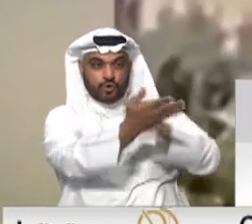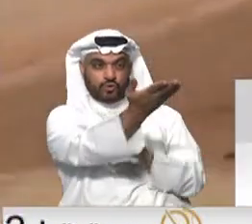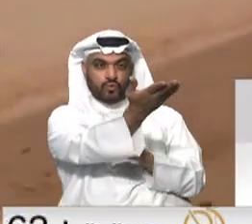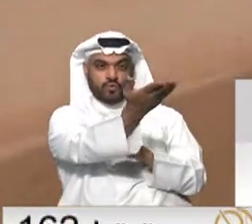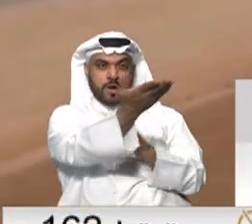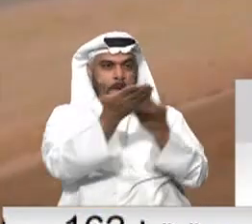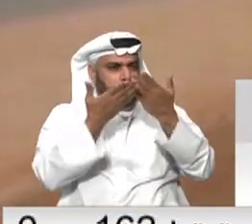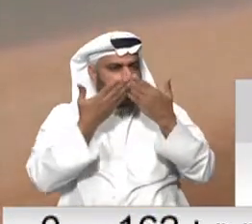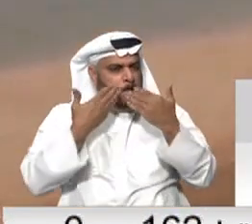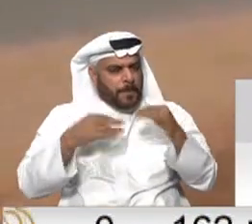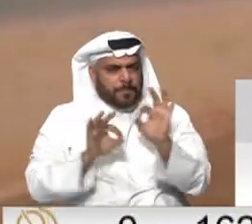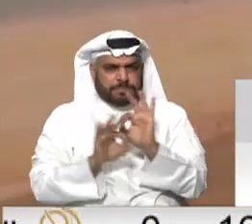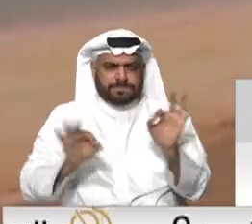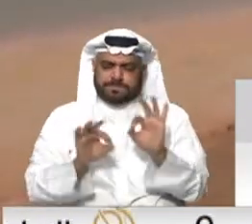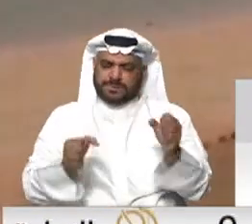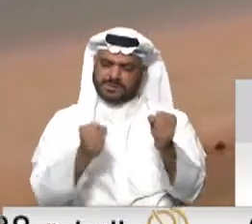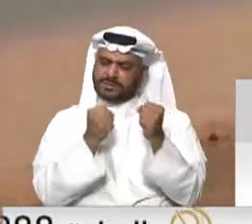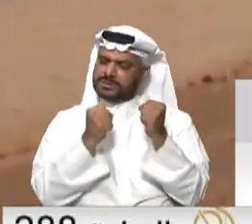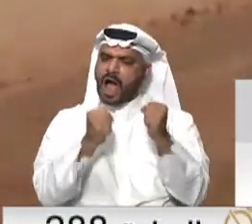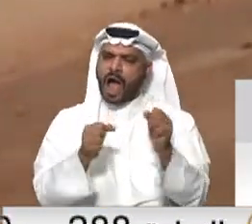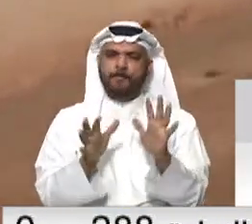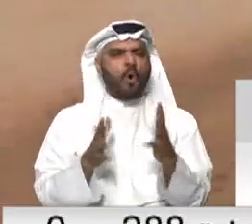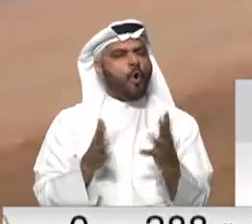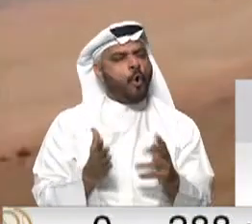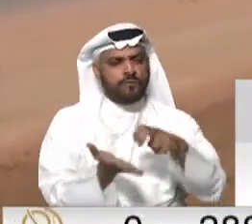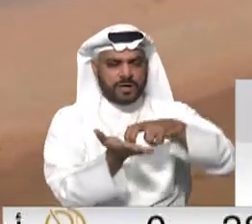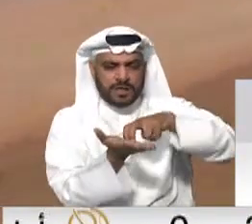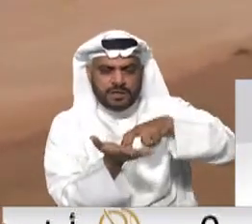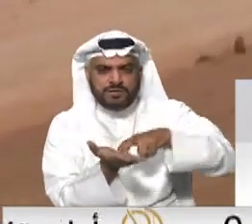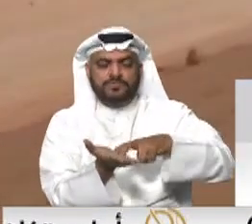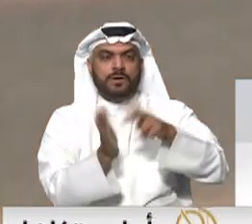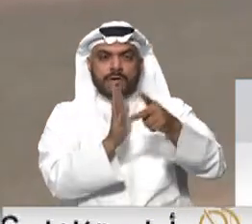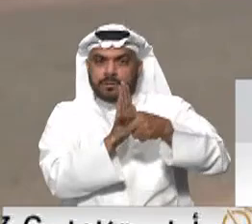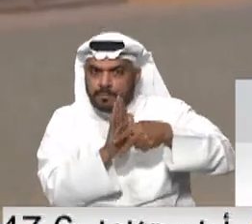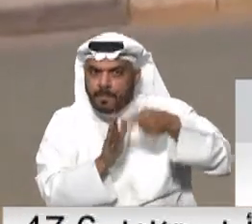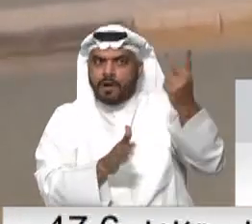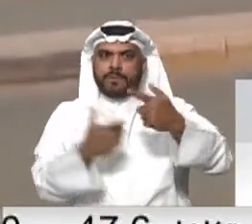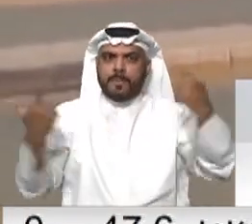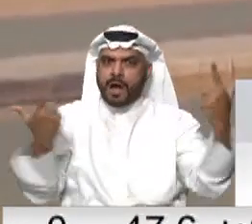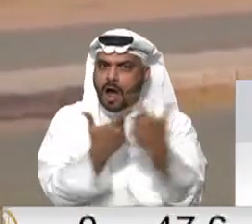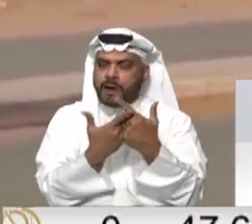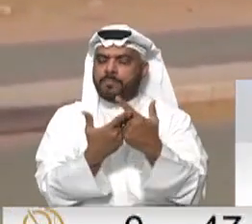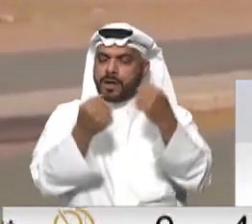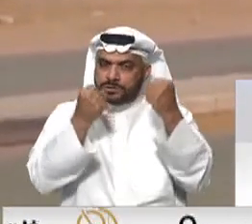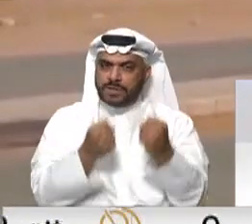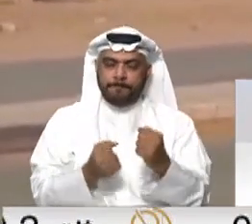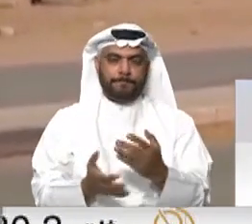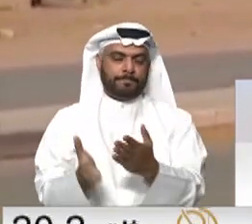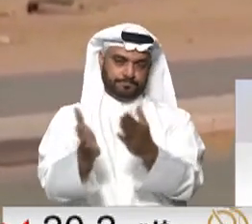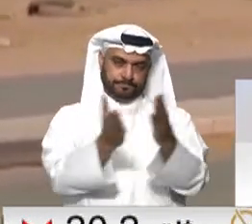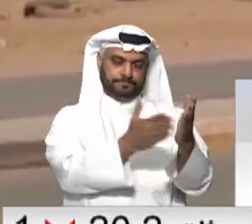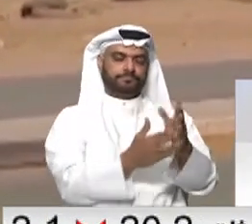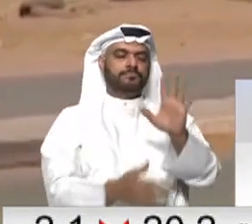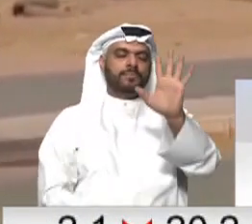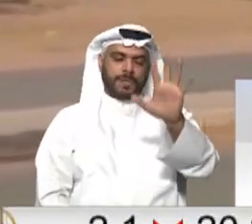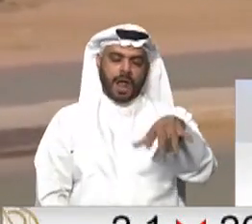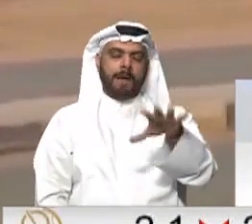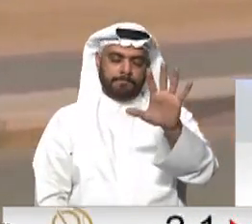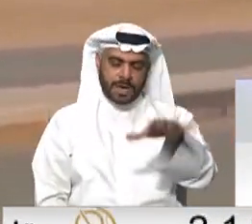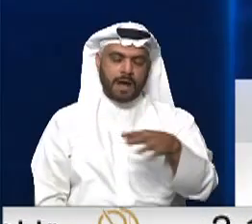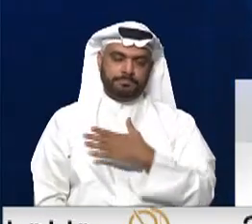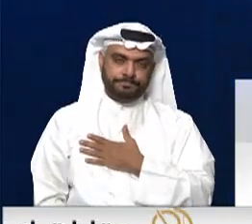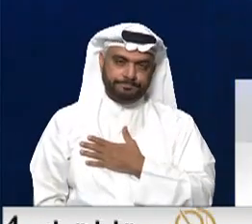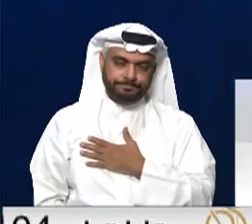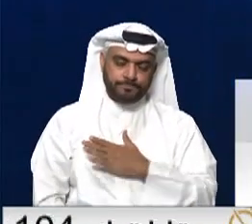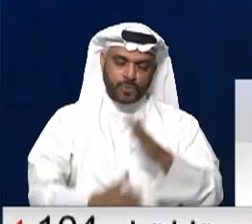يشوبه الكثير من الحذر والخوف من تجدد الاشتباكات وإطلاق النار. نعم الزميلة أماني السيد،